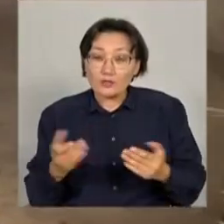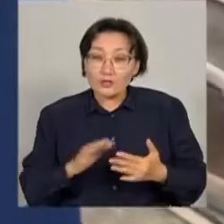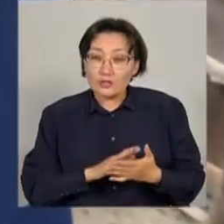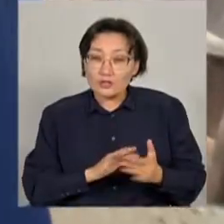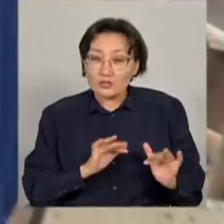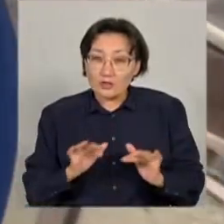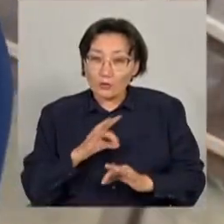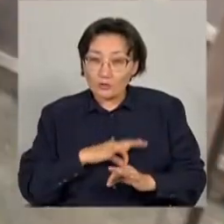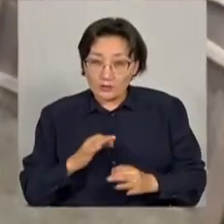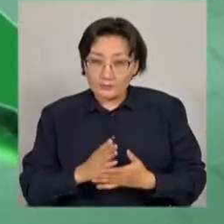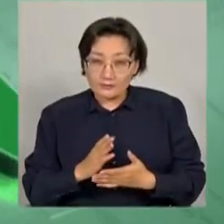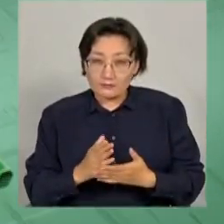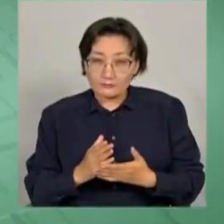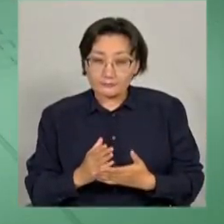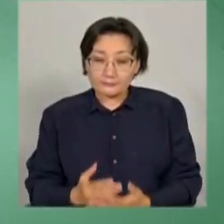şaralar koldanılıp jatır.